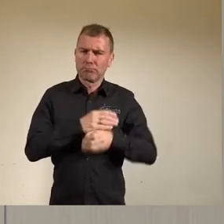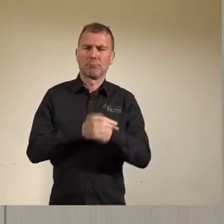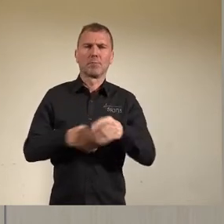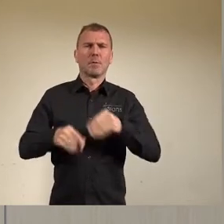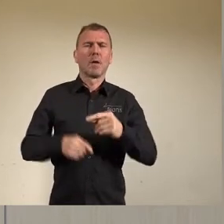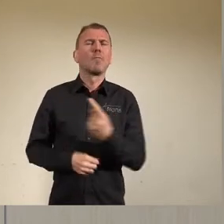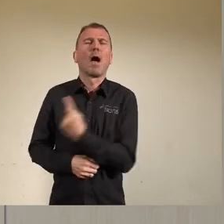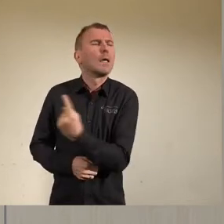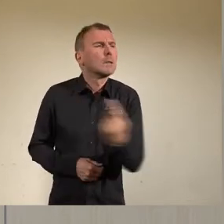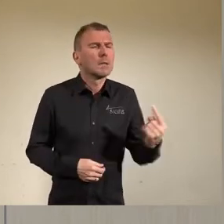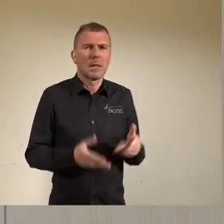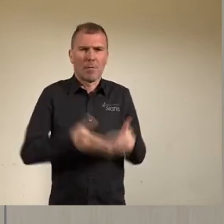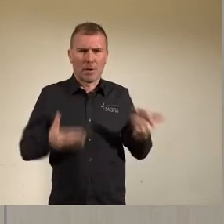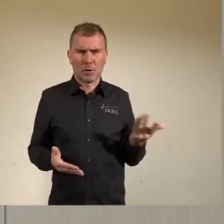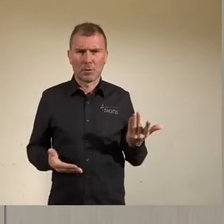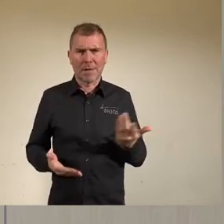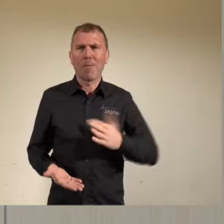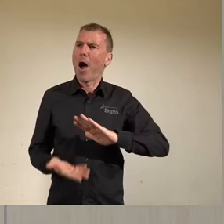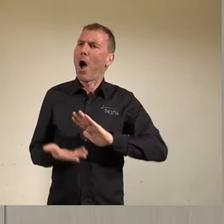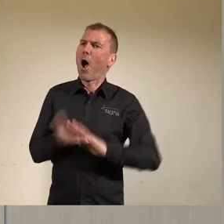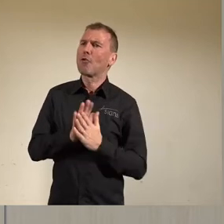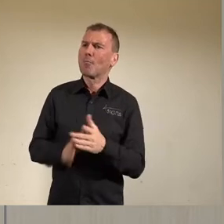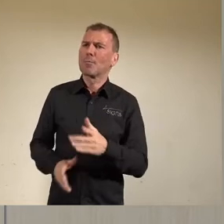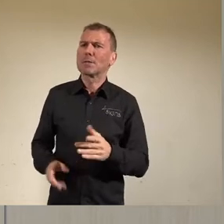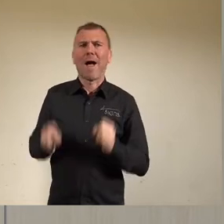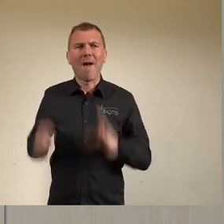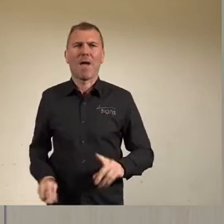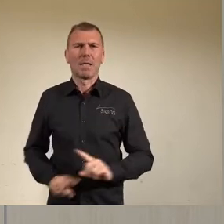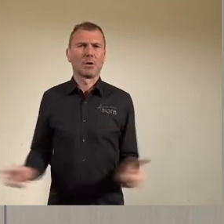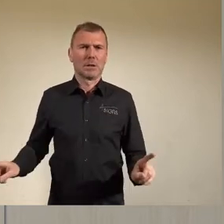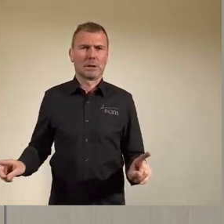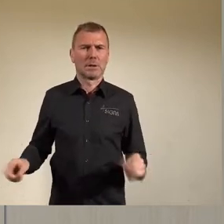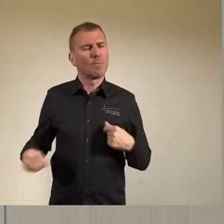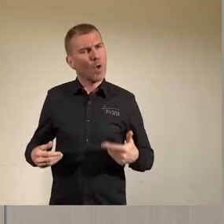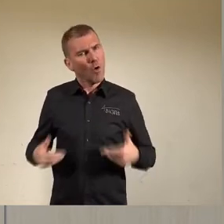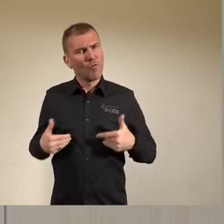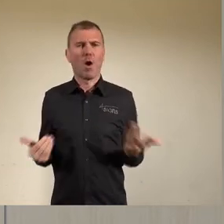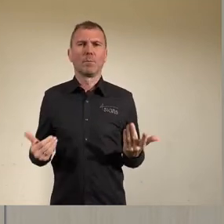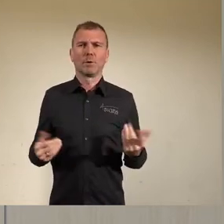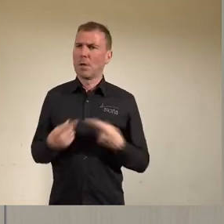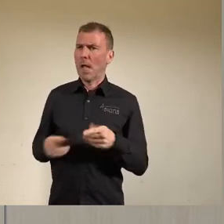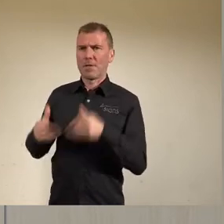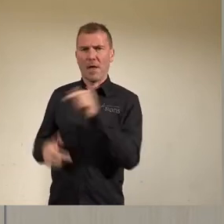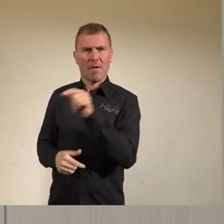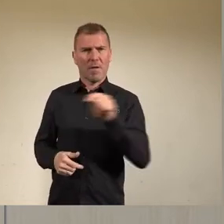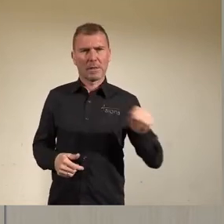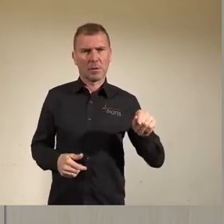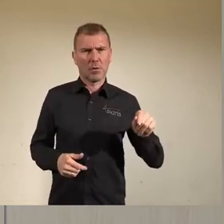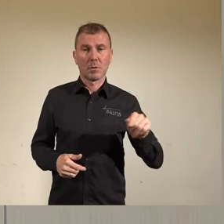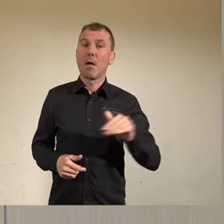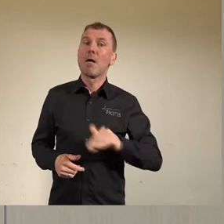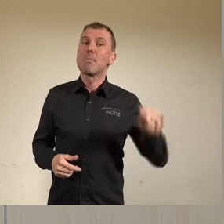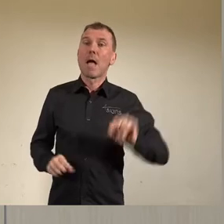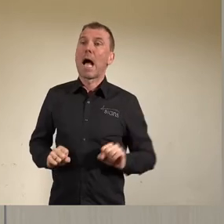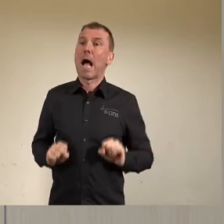Verhandlungstisch saß. Aber keiner der Kompromisse war ein Fauler. Ich freue mich, dass die anderen Fraktionen deutliche Mehrausgaben